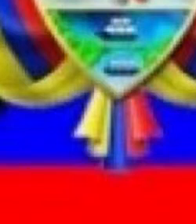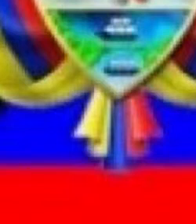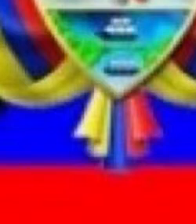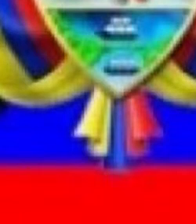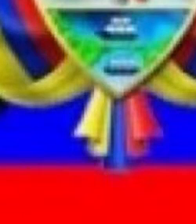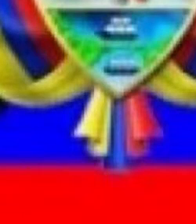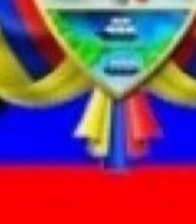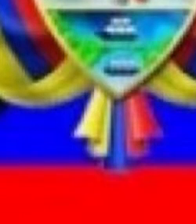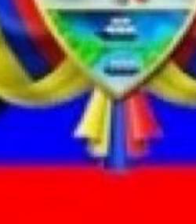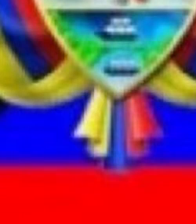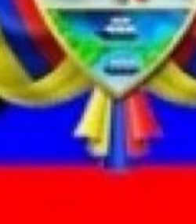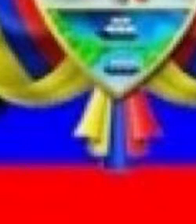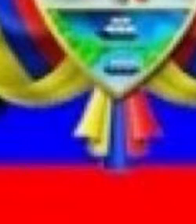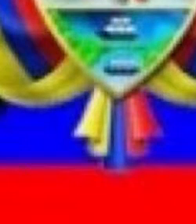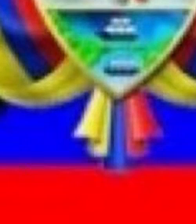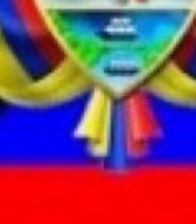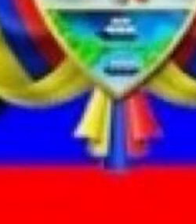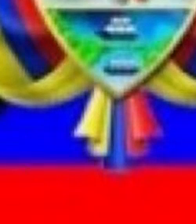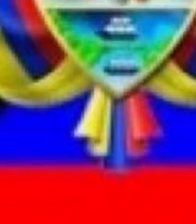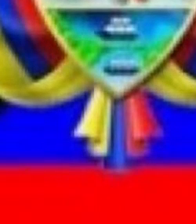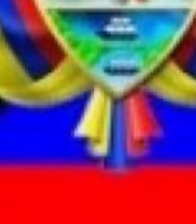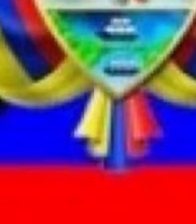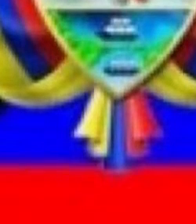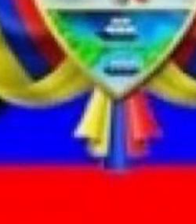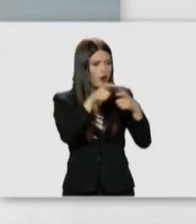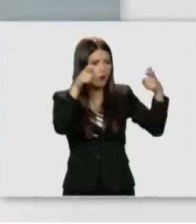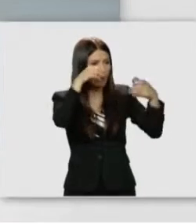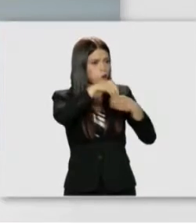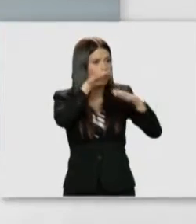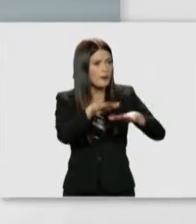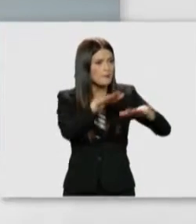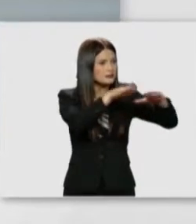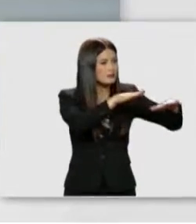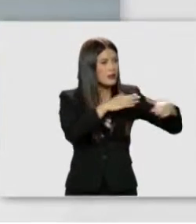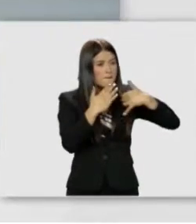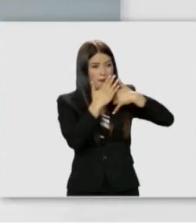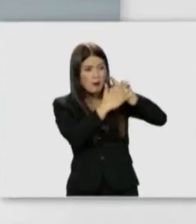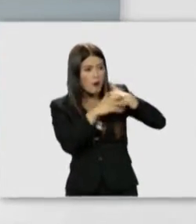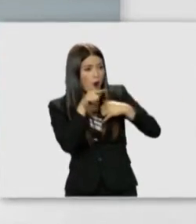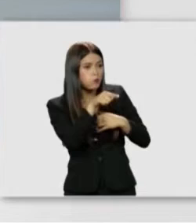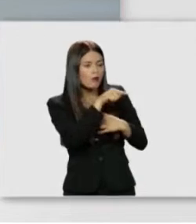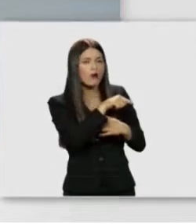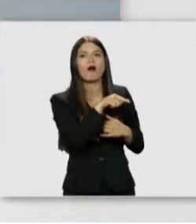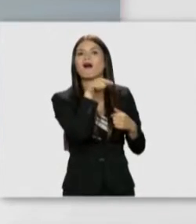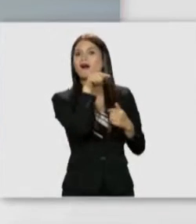le Parlement selon une procédure restant à affiner.